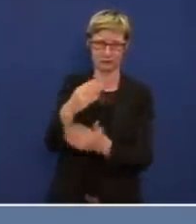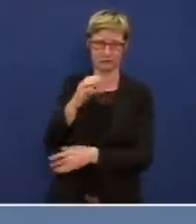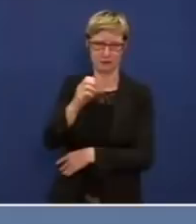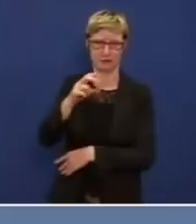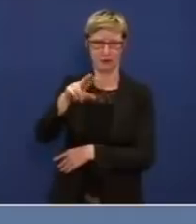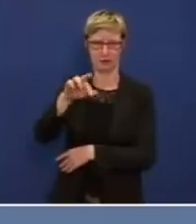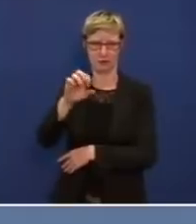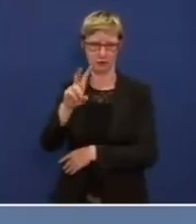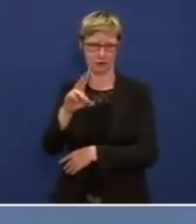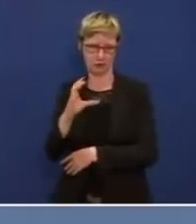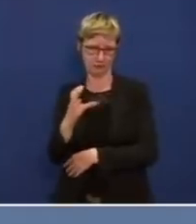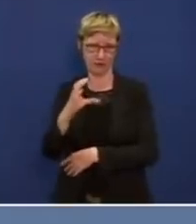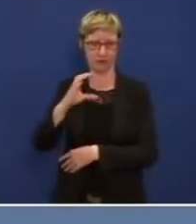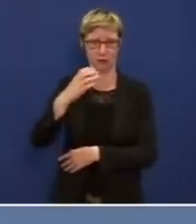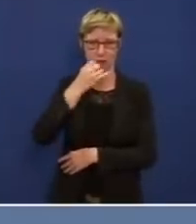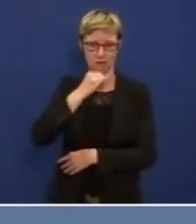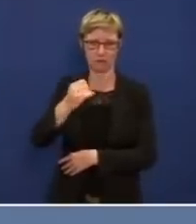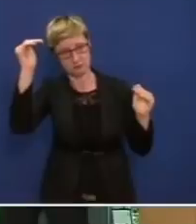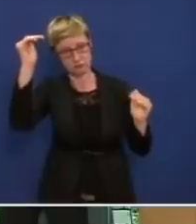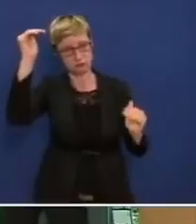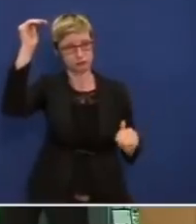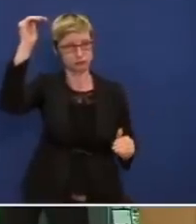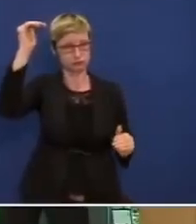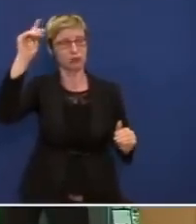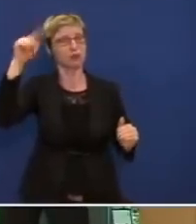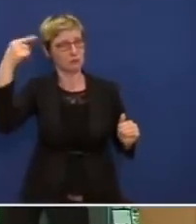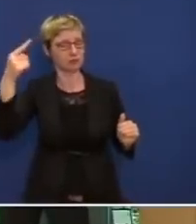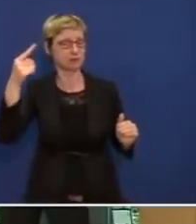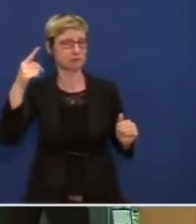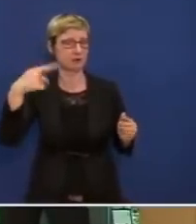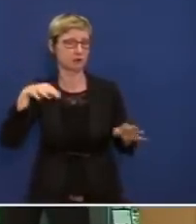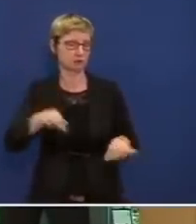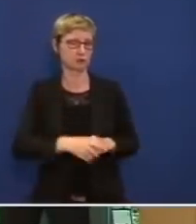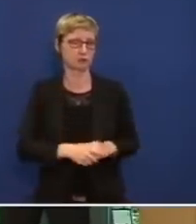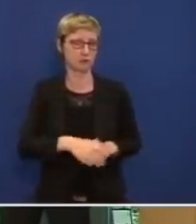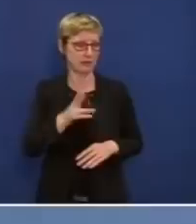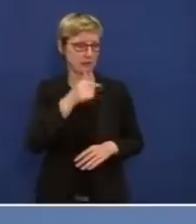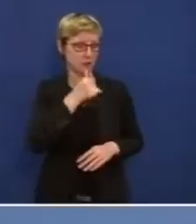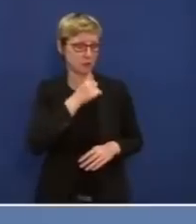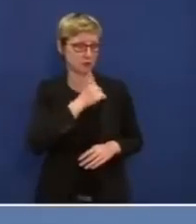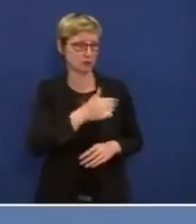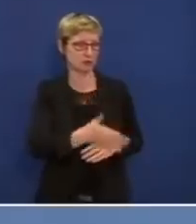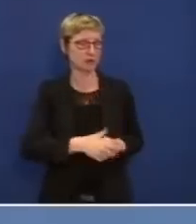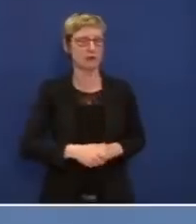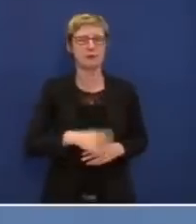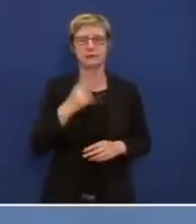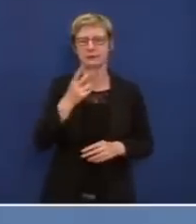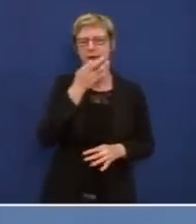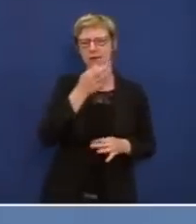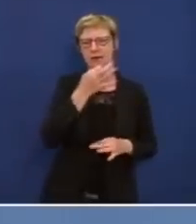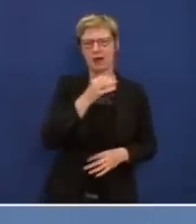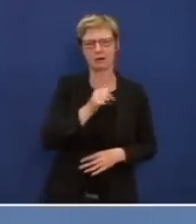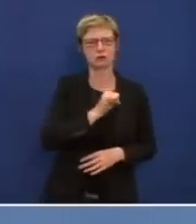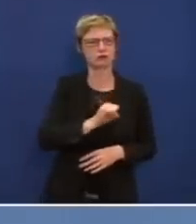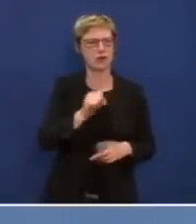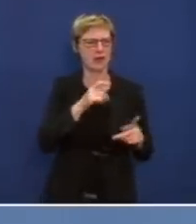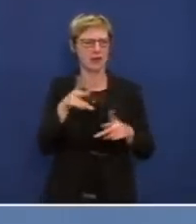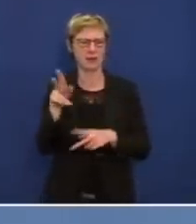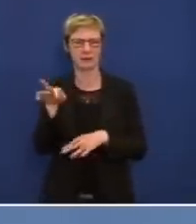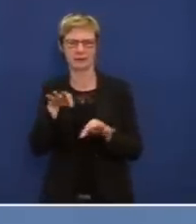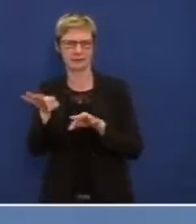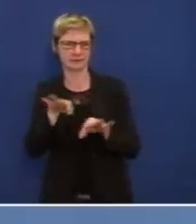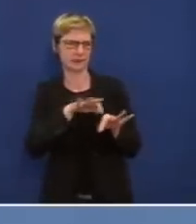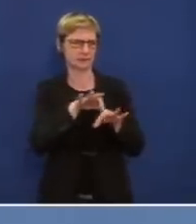haben. Und dann ist es wirklich eine Verhandlungssache. Das ist gut. Herr Jung. Ich beeile mich mit zwei Fragen an die beiden Minister. Frau